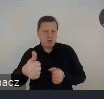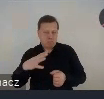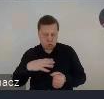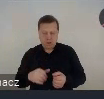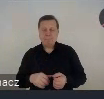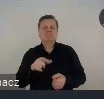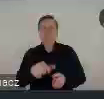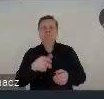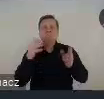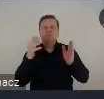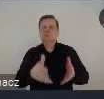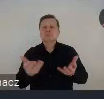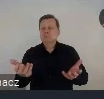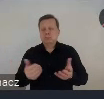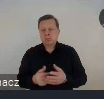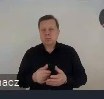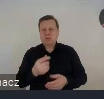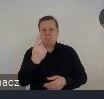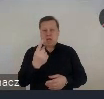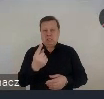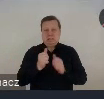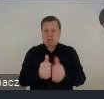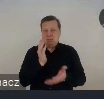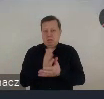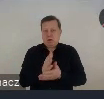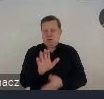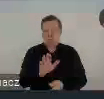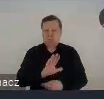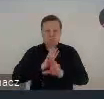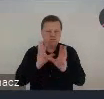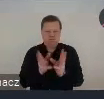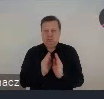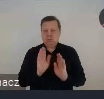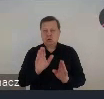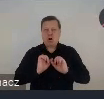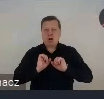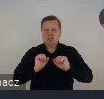2021, koncentrowała się na tym pierwszym zadaniu, czyli wszystkie działania były